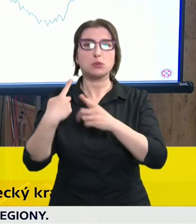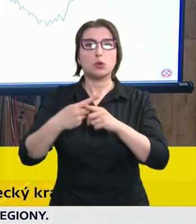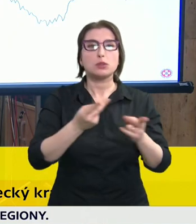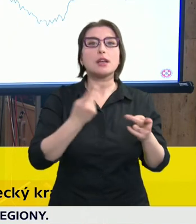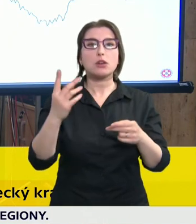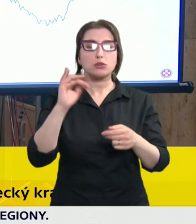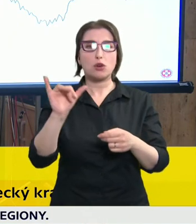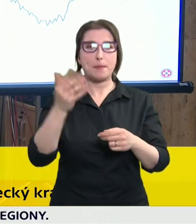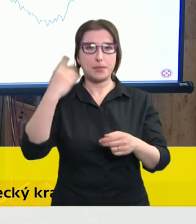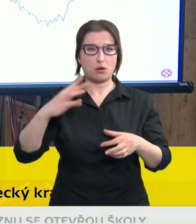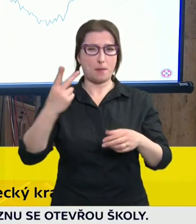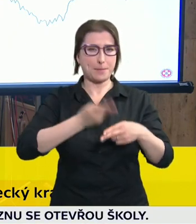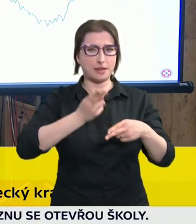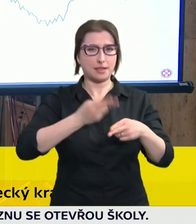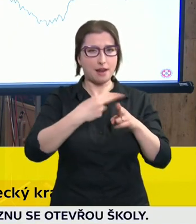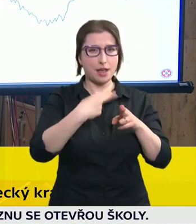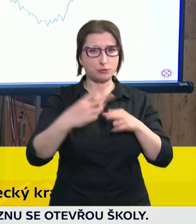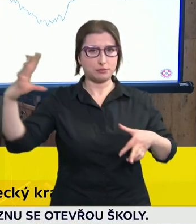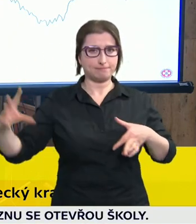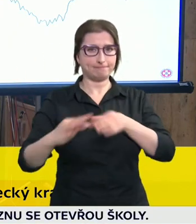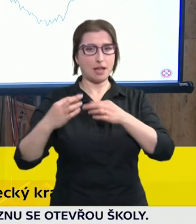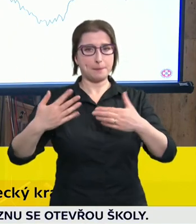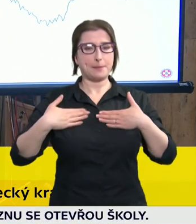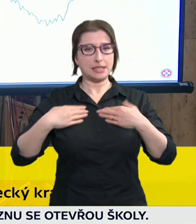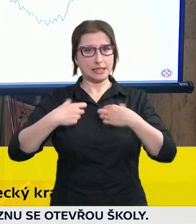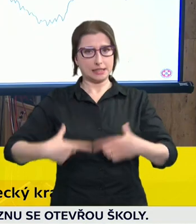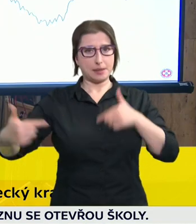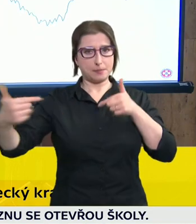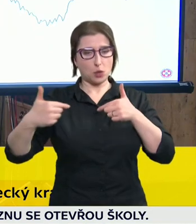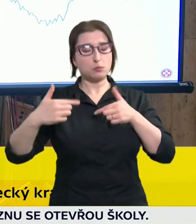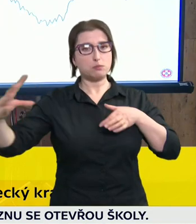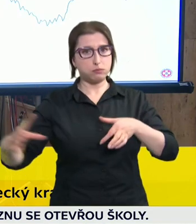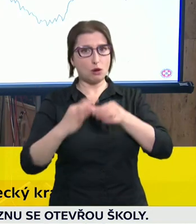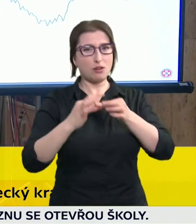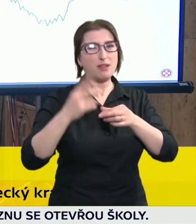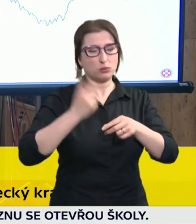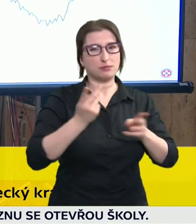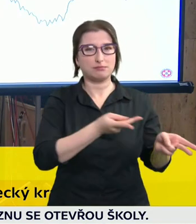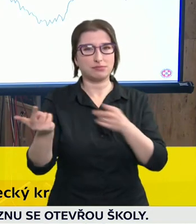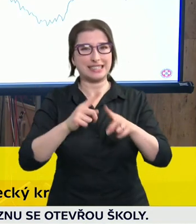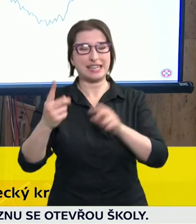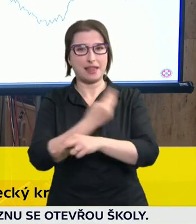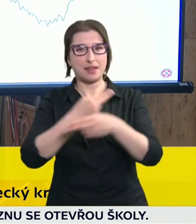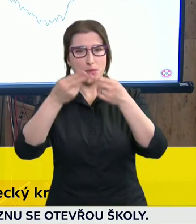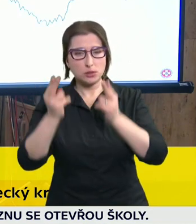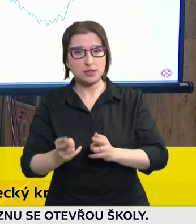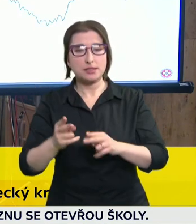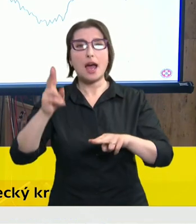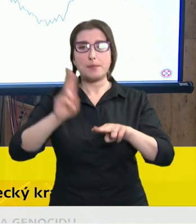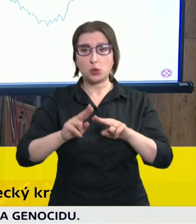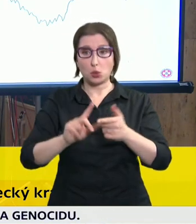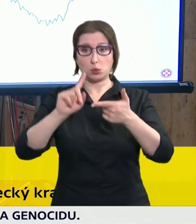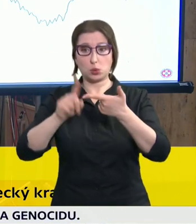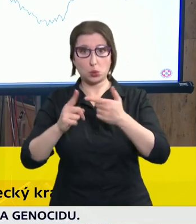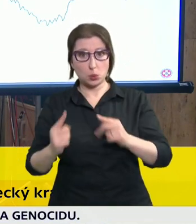pacientů mimo Královéhradecký kraj. Ten druhý pík odpovídá dni, kdy byl organizován transport